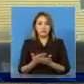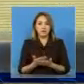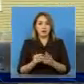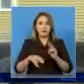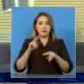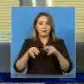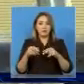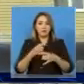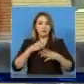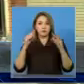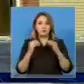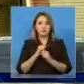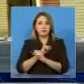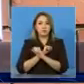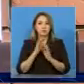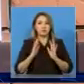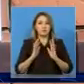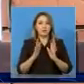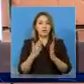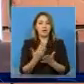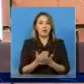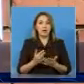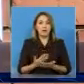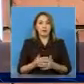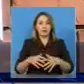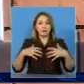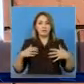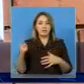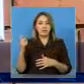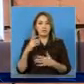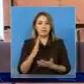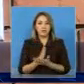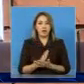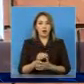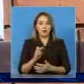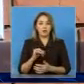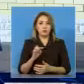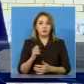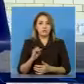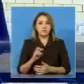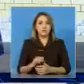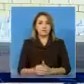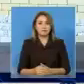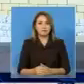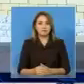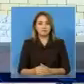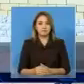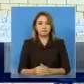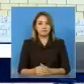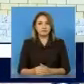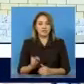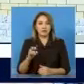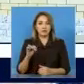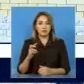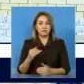построил центр культуры и отдыха с парком. А основной породой, разводимой в хозяйстве, является аулия Икольская. Основное, я почему уликульскую говорю,